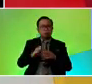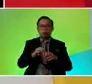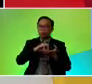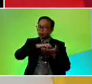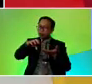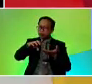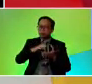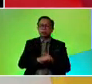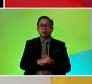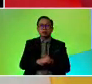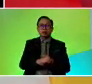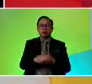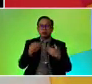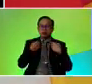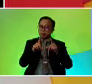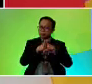perpisahan